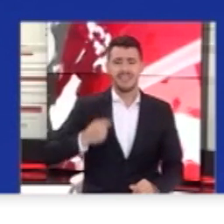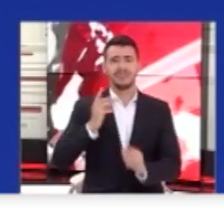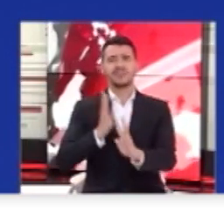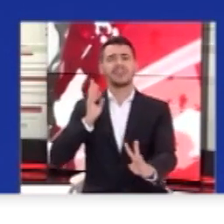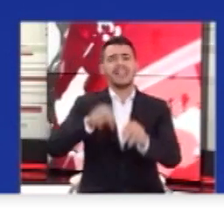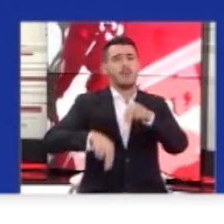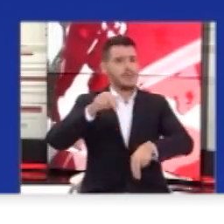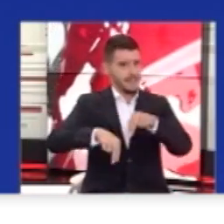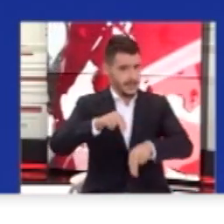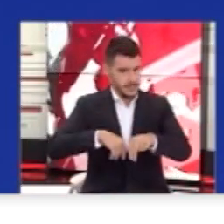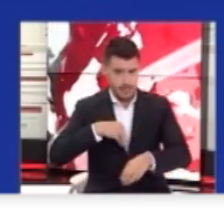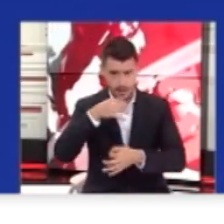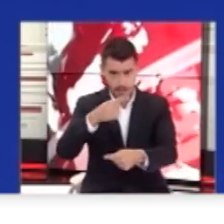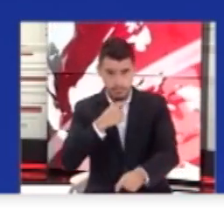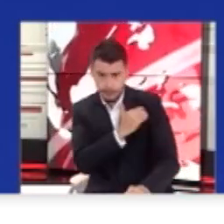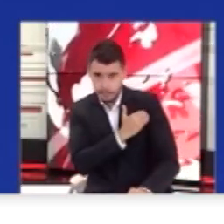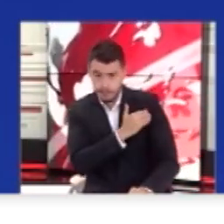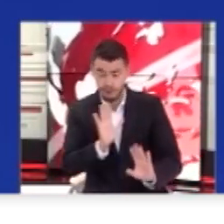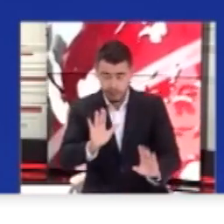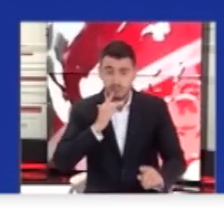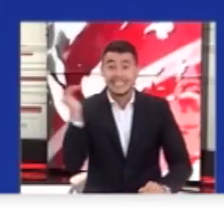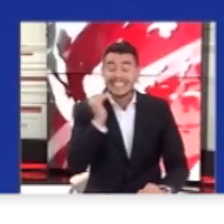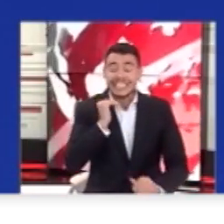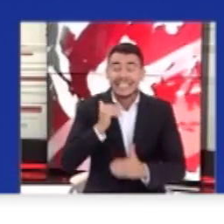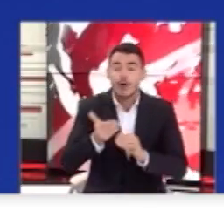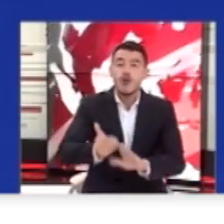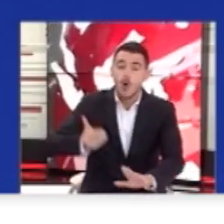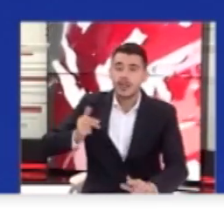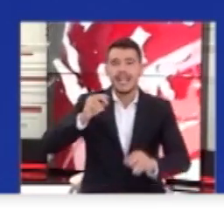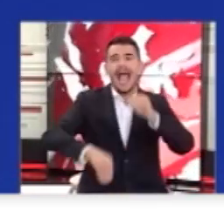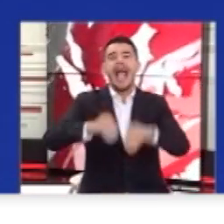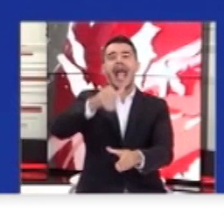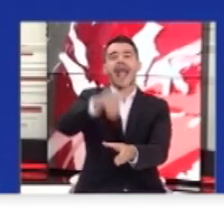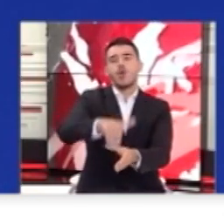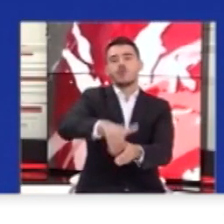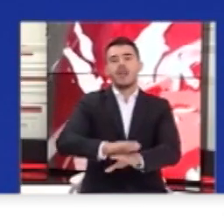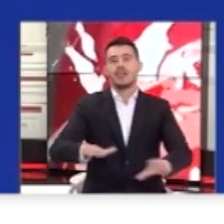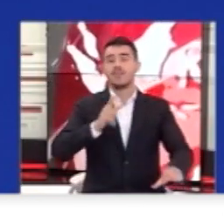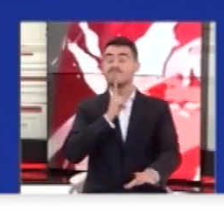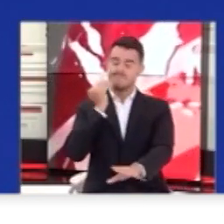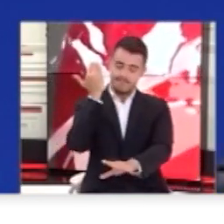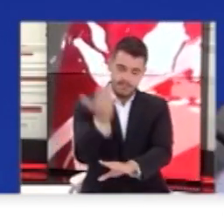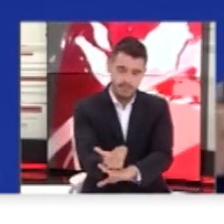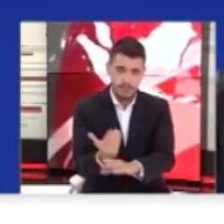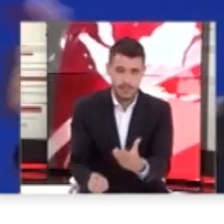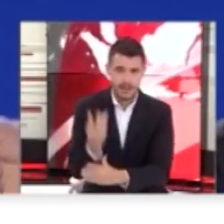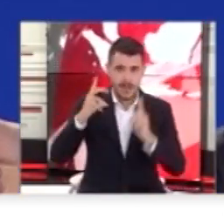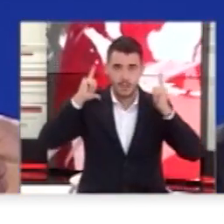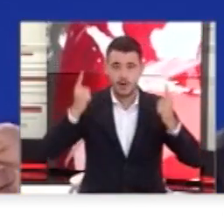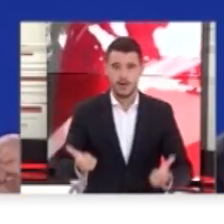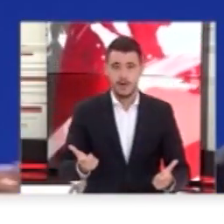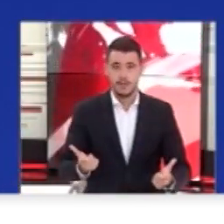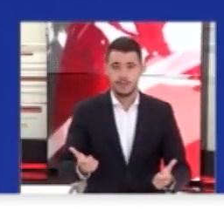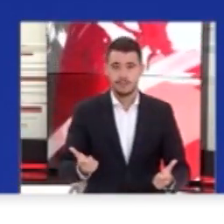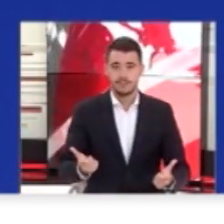Προσφυγή στις κάλπες το συντομότερο δυνατόν. Αυτό ζητάει η Νέα Δημοκρατία. Και μέσα από την